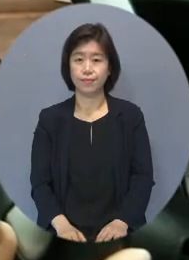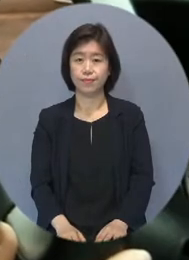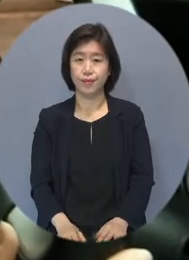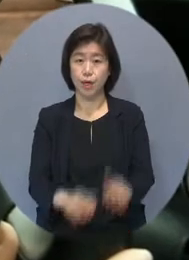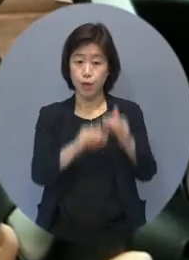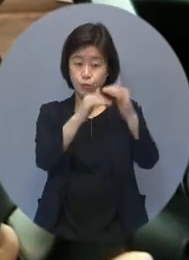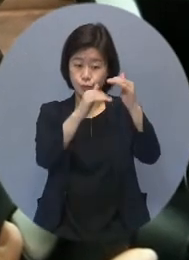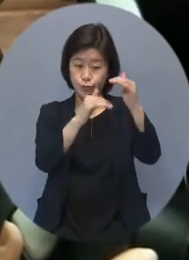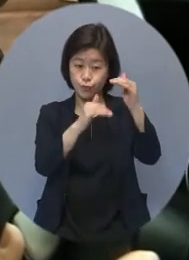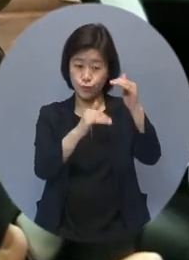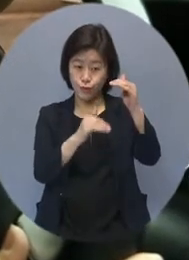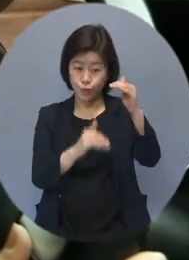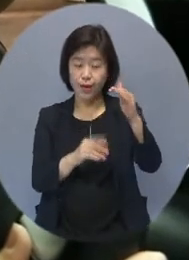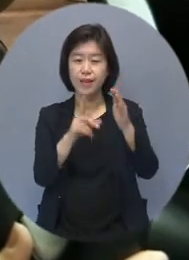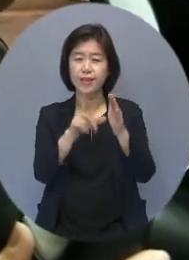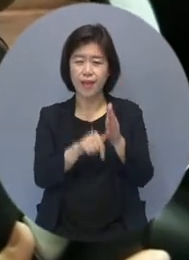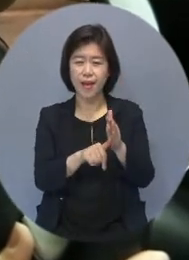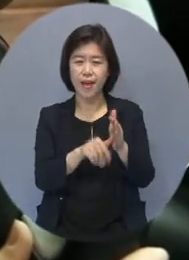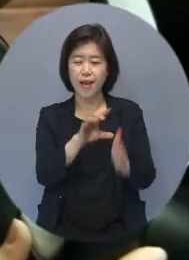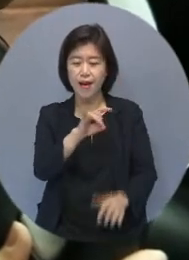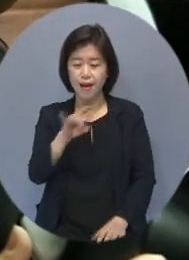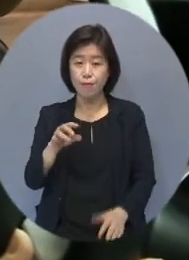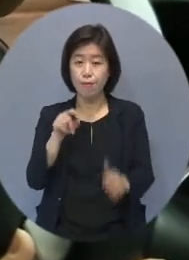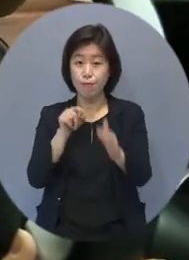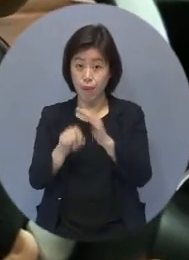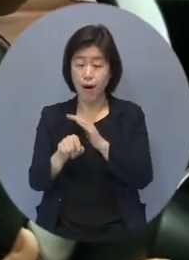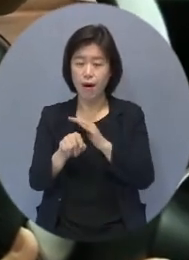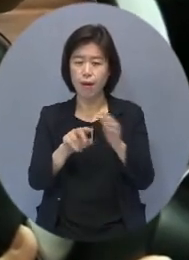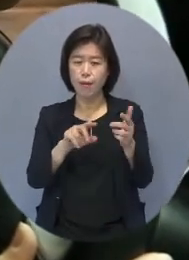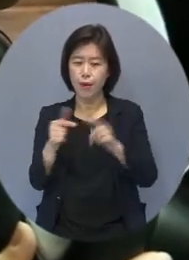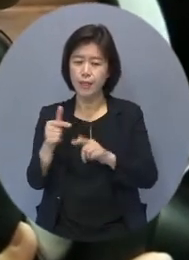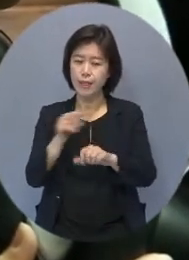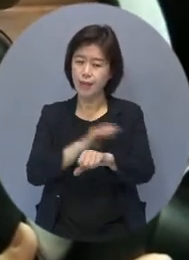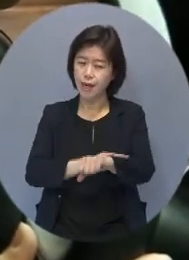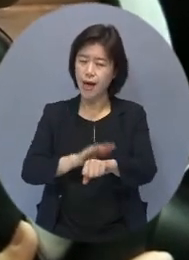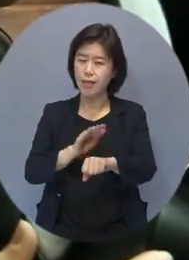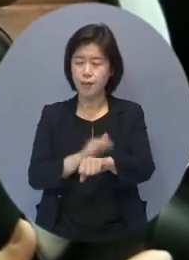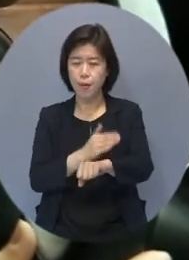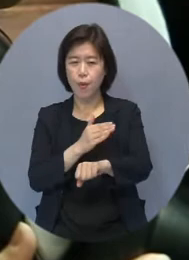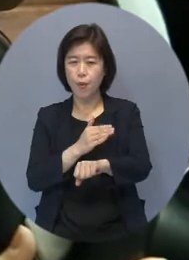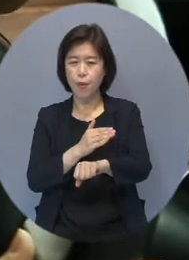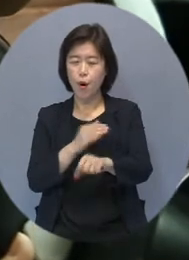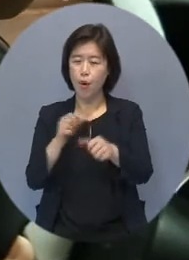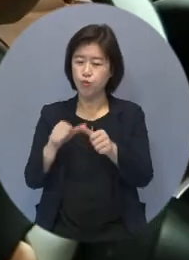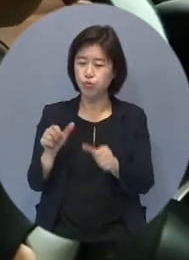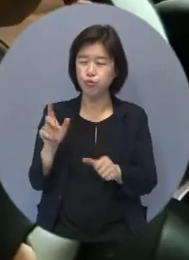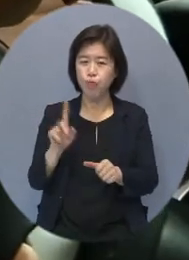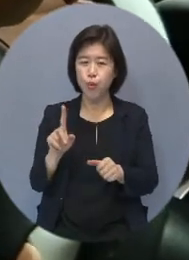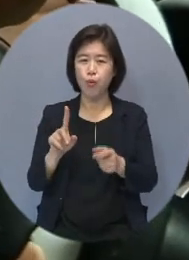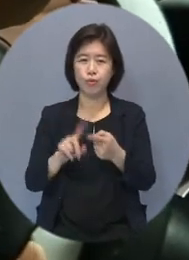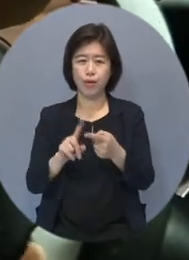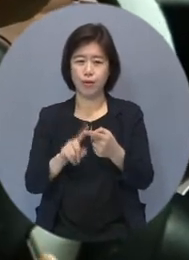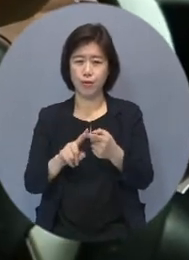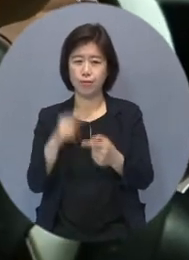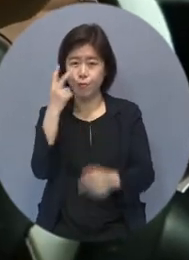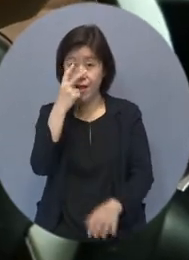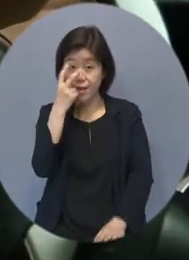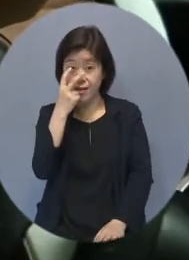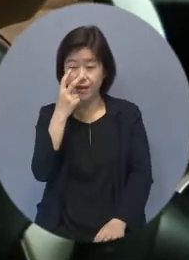이렇게 좀 살펴보고 주변에 혹시 손상된 게 있는지 없는지도 좀 보기도 하고 좀 관리 차원에서 보고